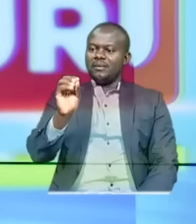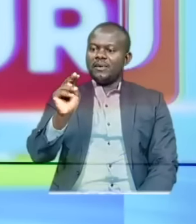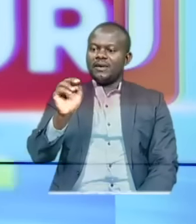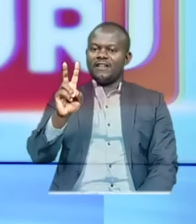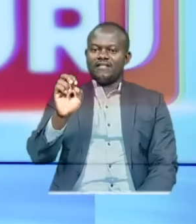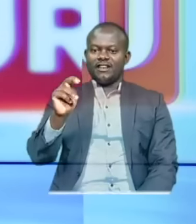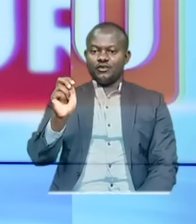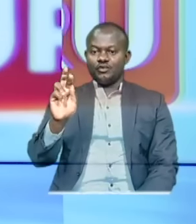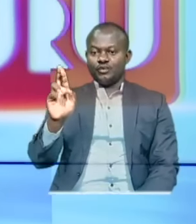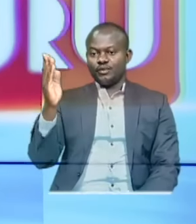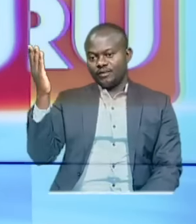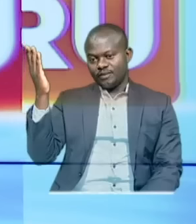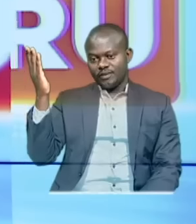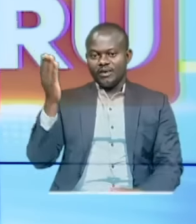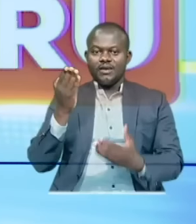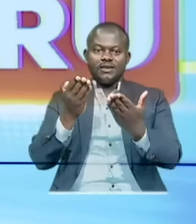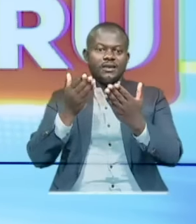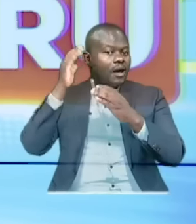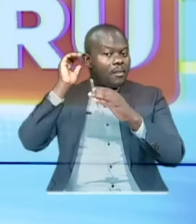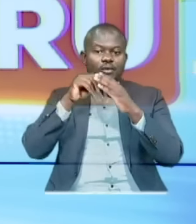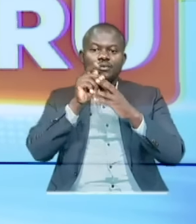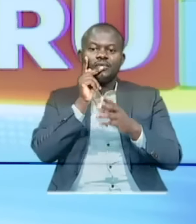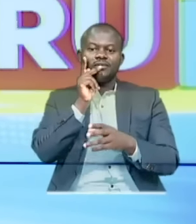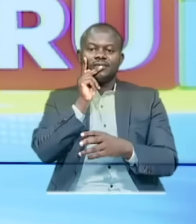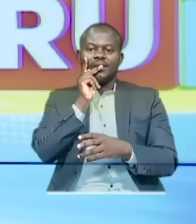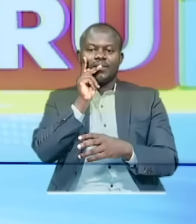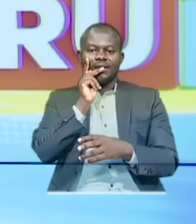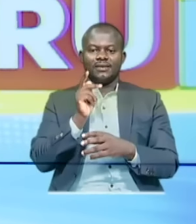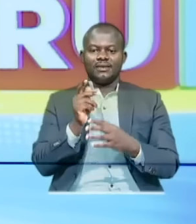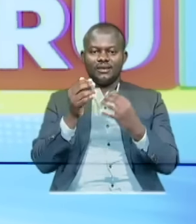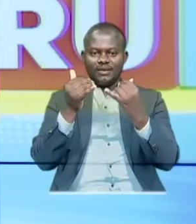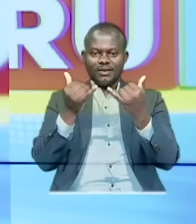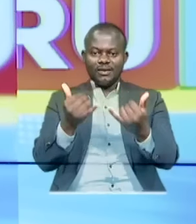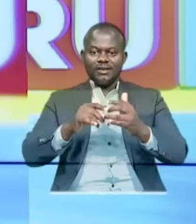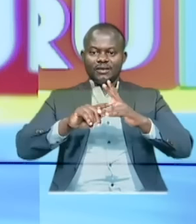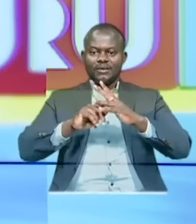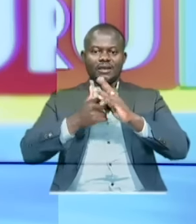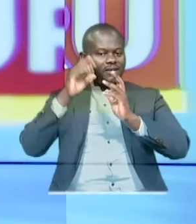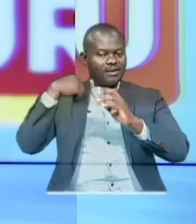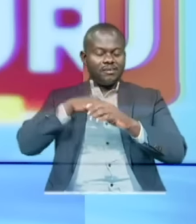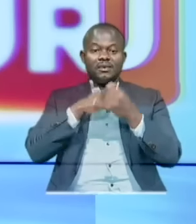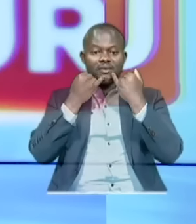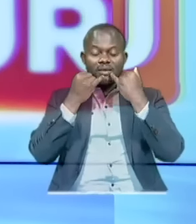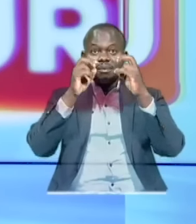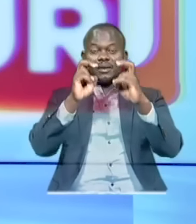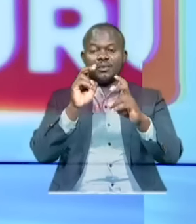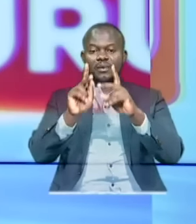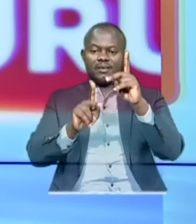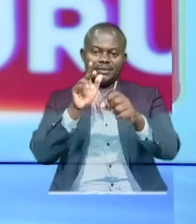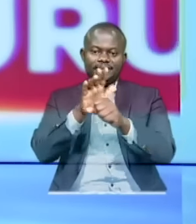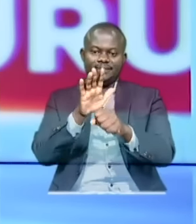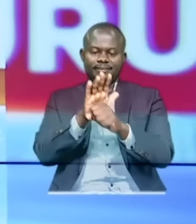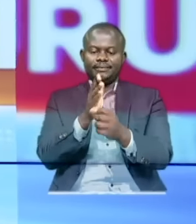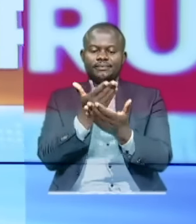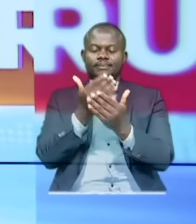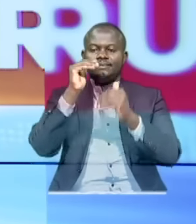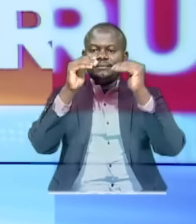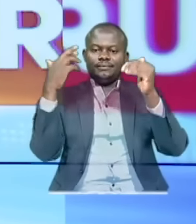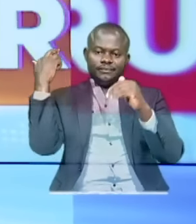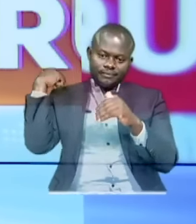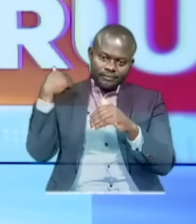tujye kubagezaho aya makuru mu Kinyarwanda reka dutangire aya makuru tubwira ko abaturage basaba inzego